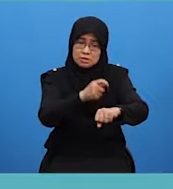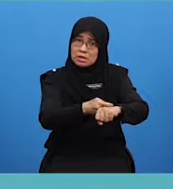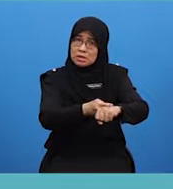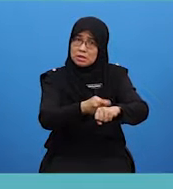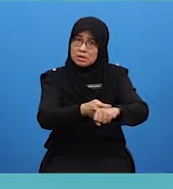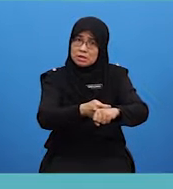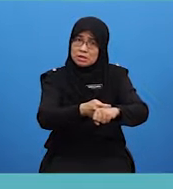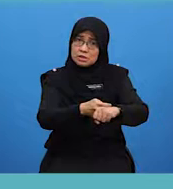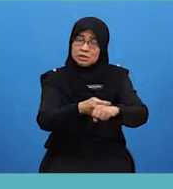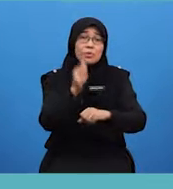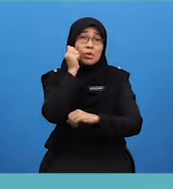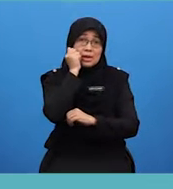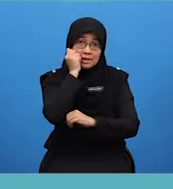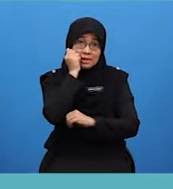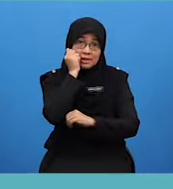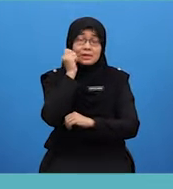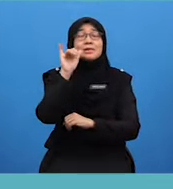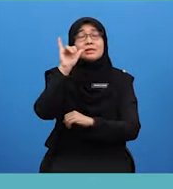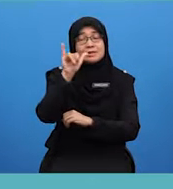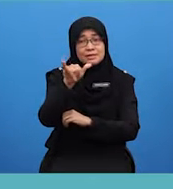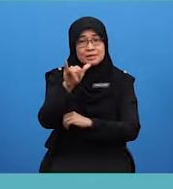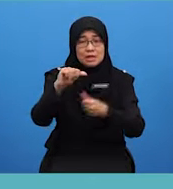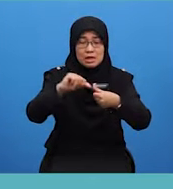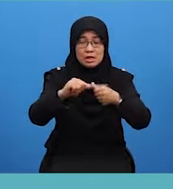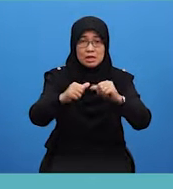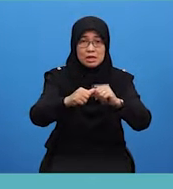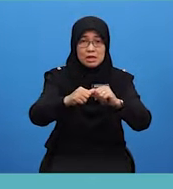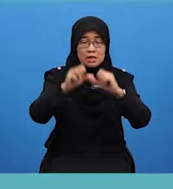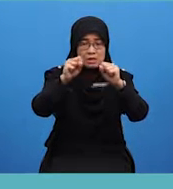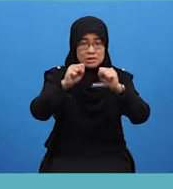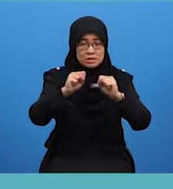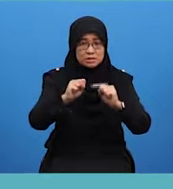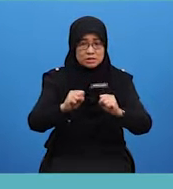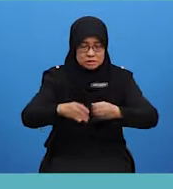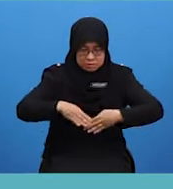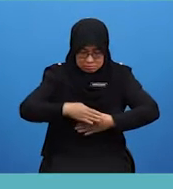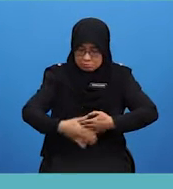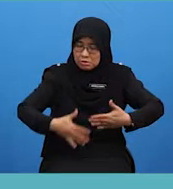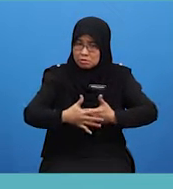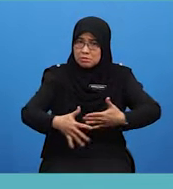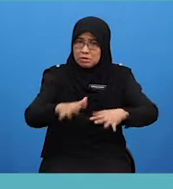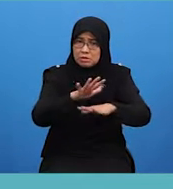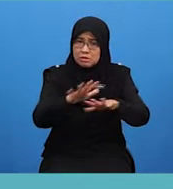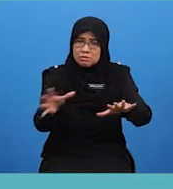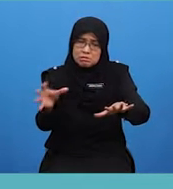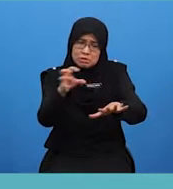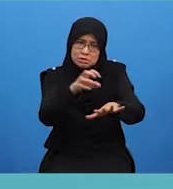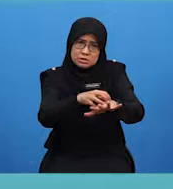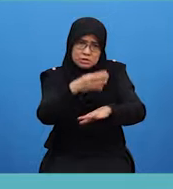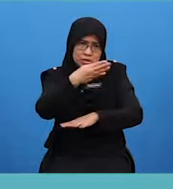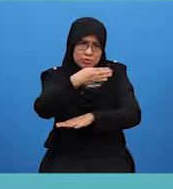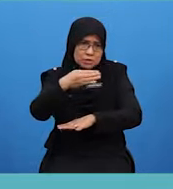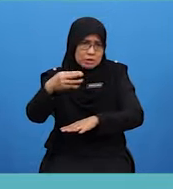ini? Ya, agar sistem pembiakan tidak dijangkiti oleh bakteria,